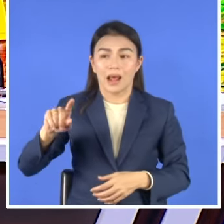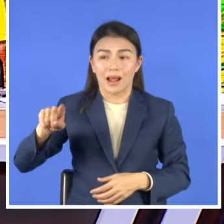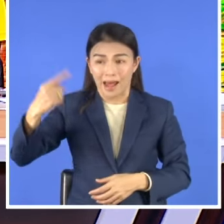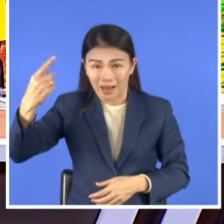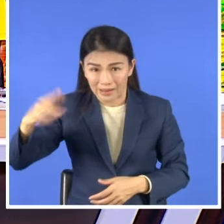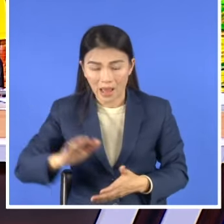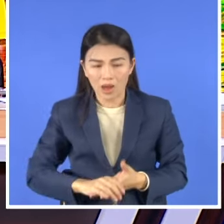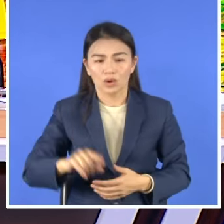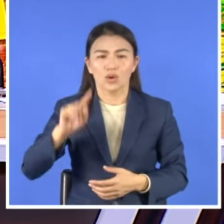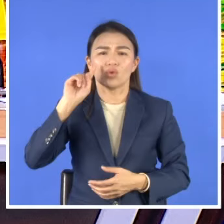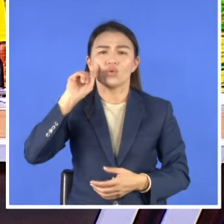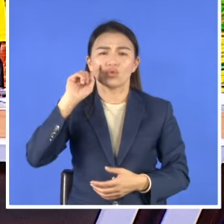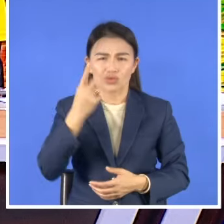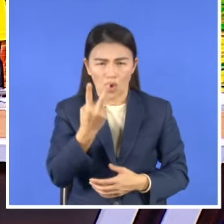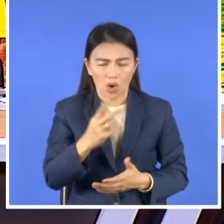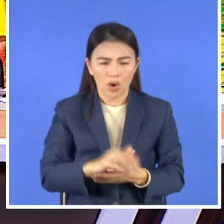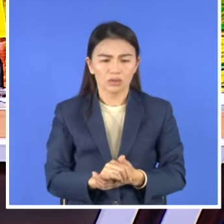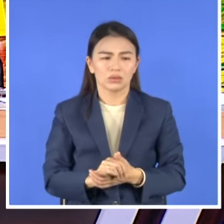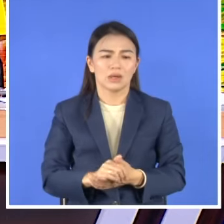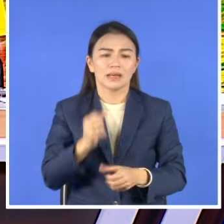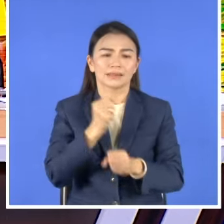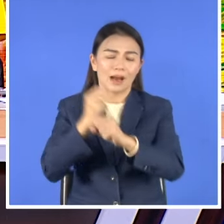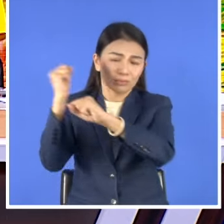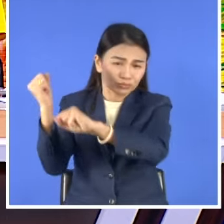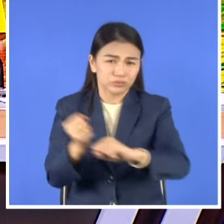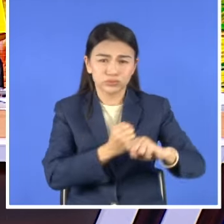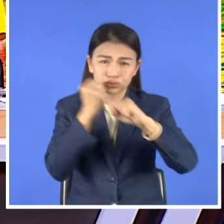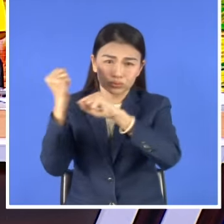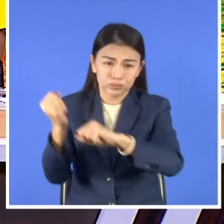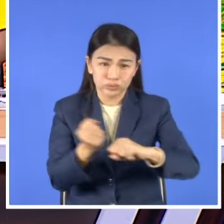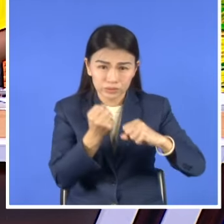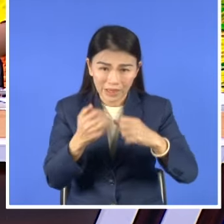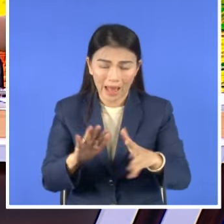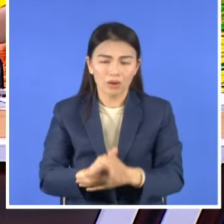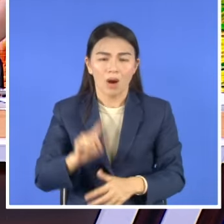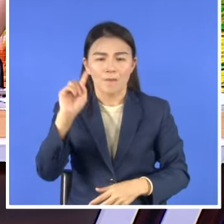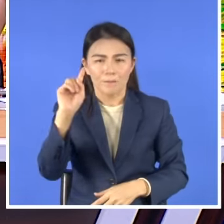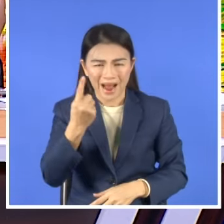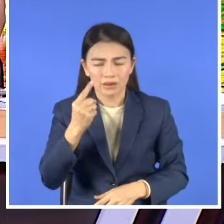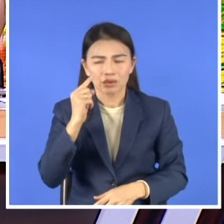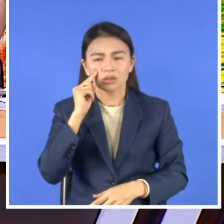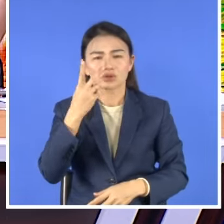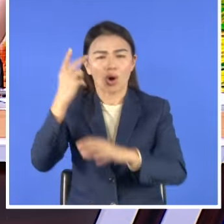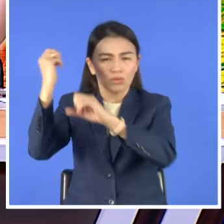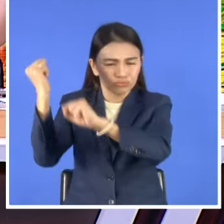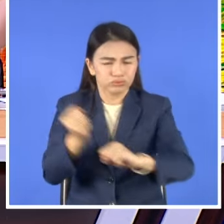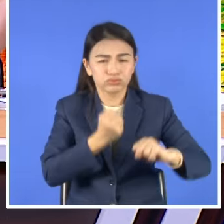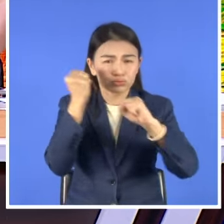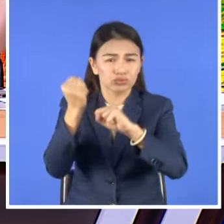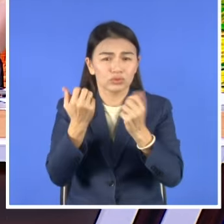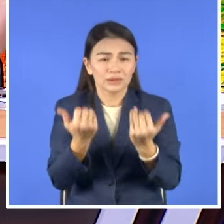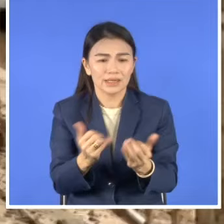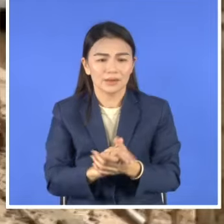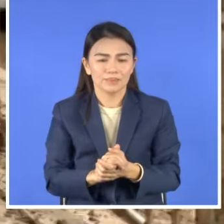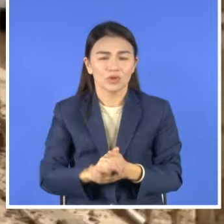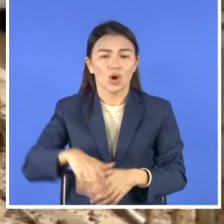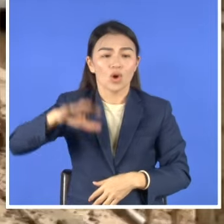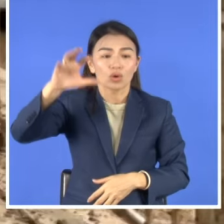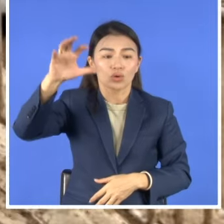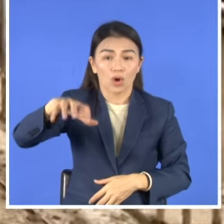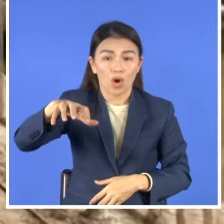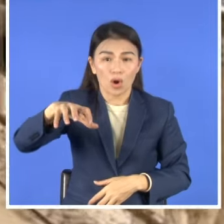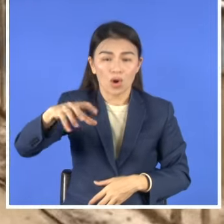เป็นรอบที่ 2แล้วมั้งที่ทำการฟื้นฟูแต่มันก็ต้องทำน่ะคุณผู้ชมคะที่แม่สายที่บ้านเกาะทรายหน้าที่ทหารเขคก็